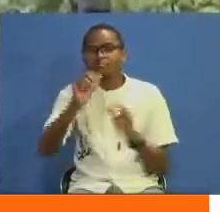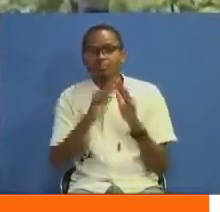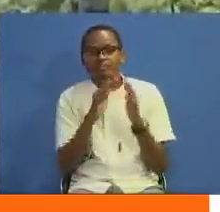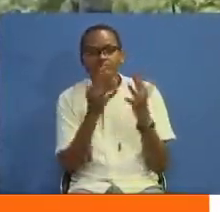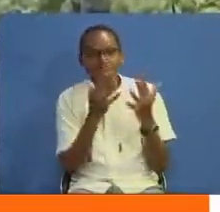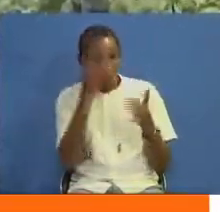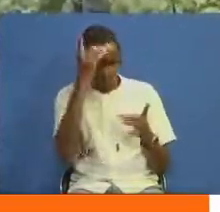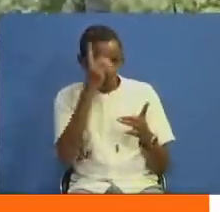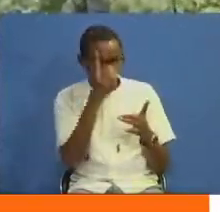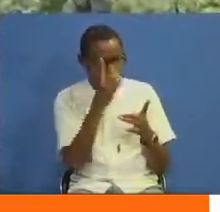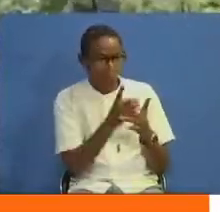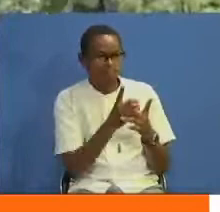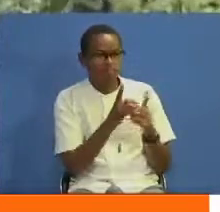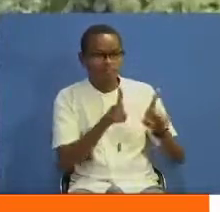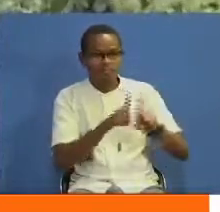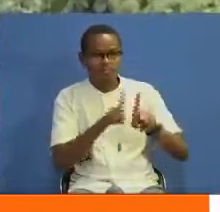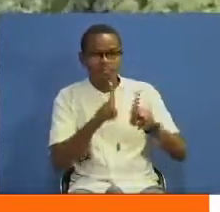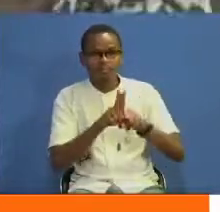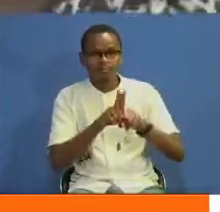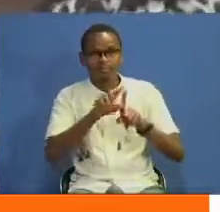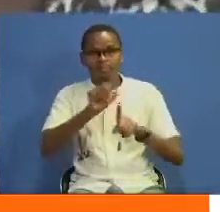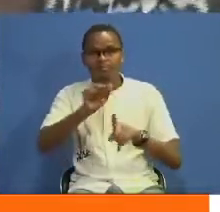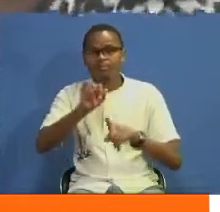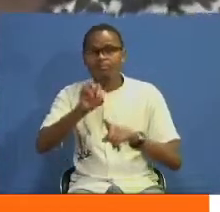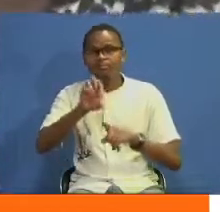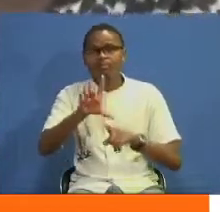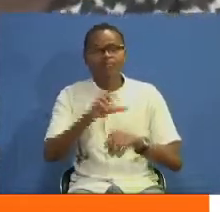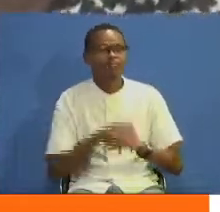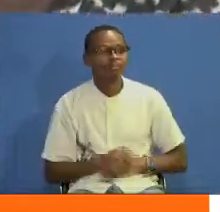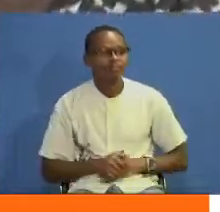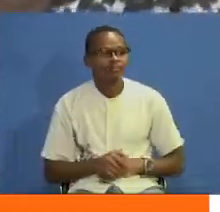walivyoamua kuanzisha kilimo cha asili.